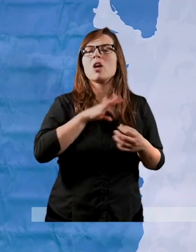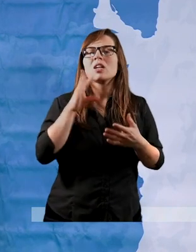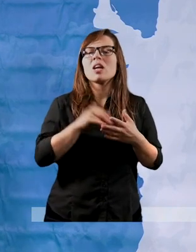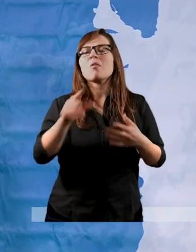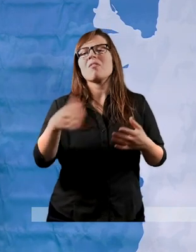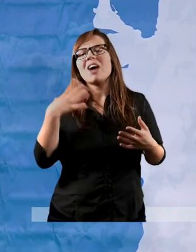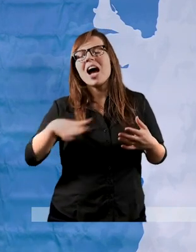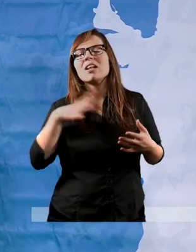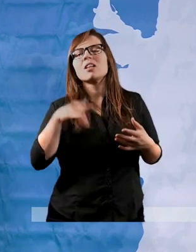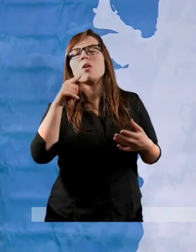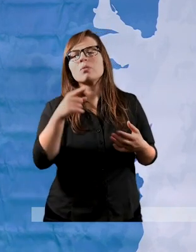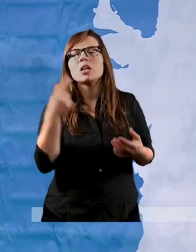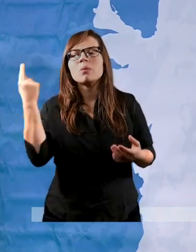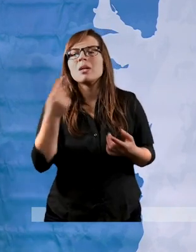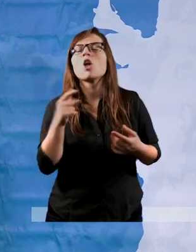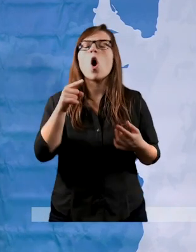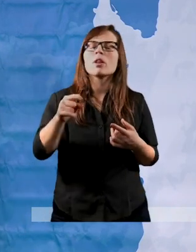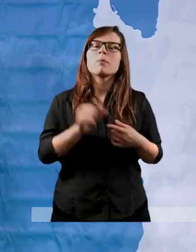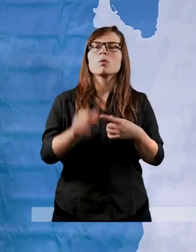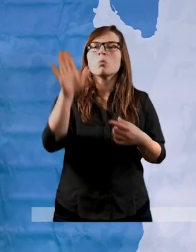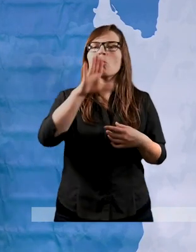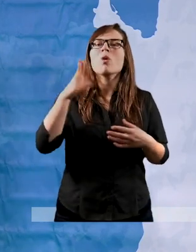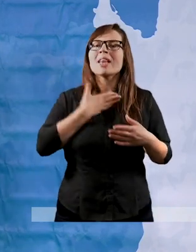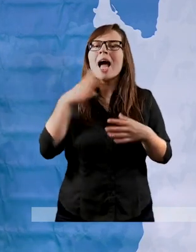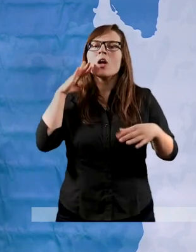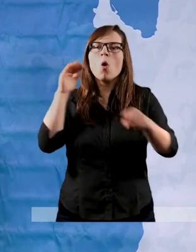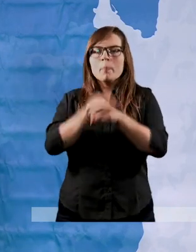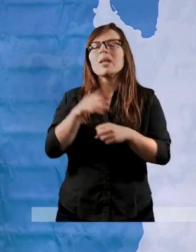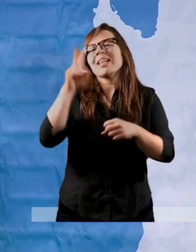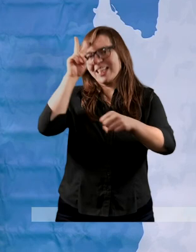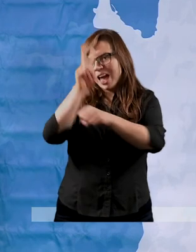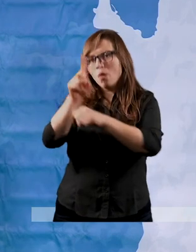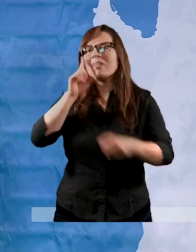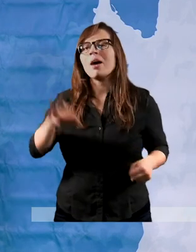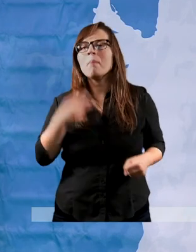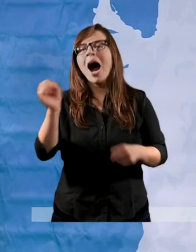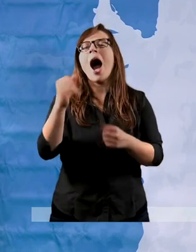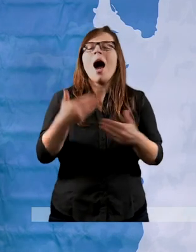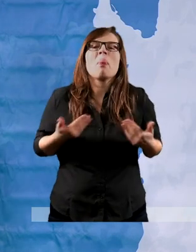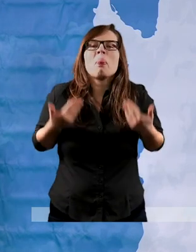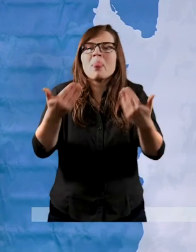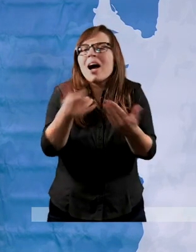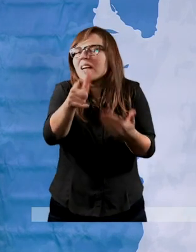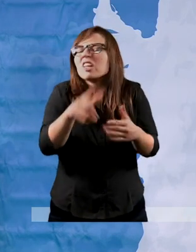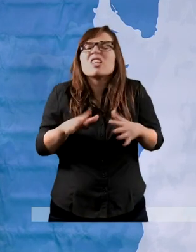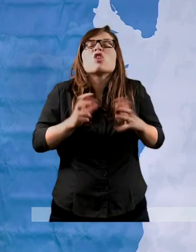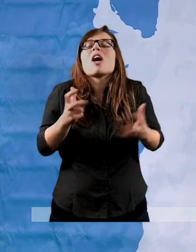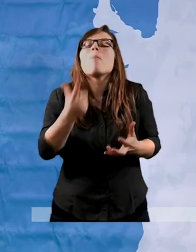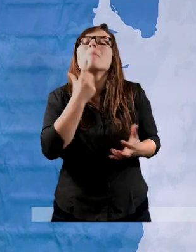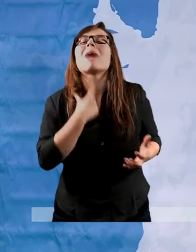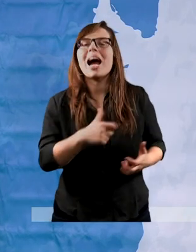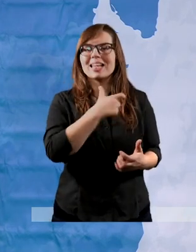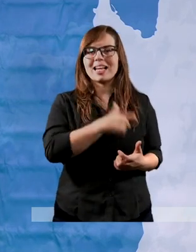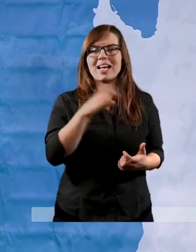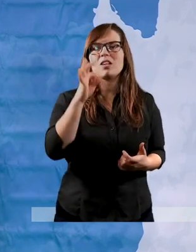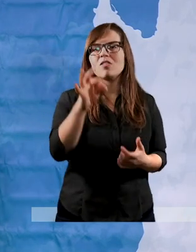wersecie 4 lub 5, Bóg daje nam taką obietnicę. Zaufaj Panu, a da Ci, czego pragnie